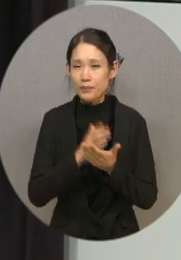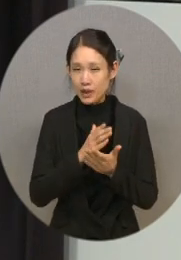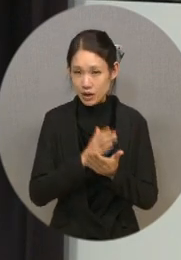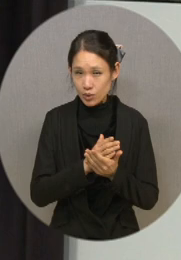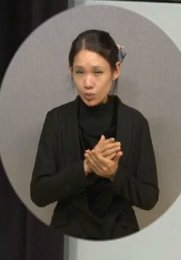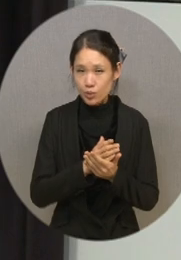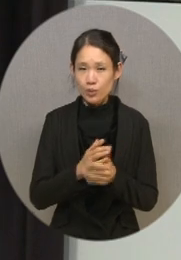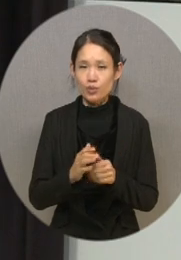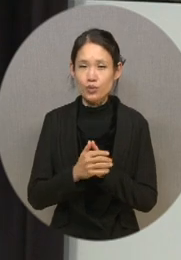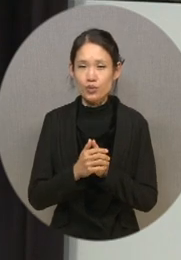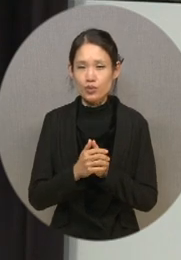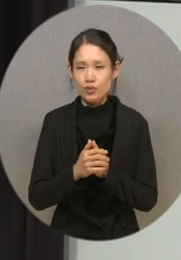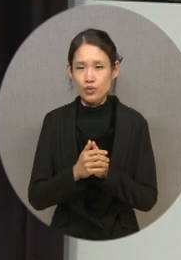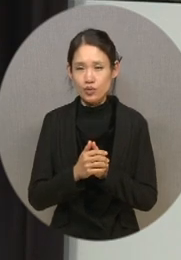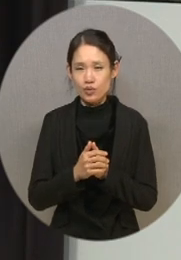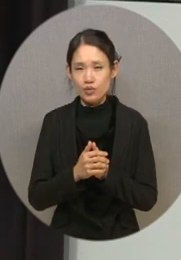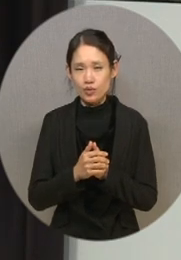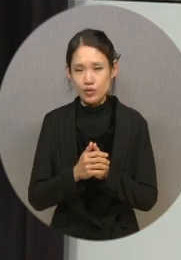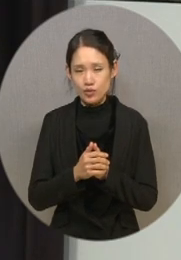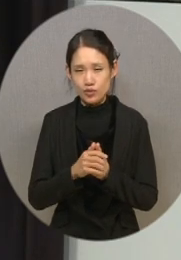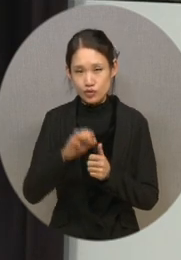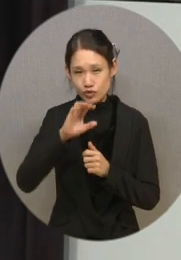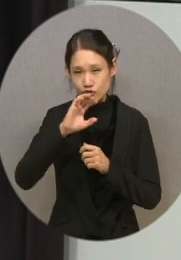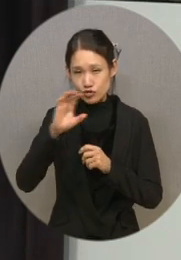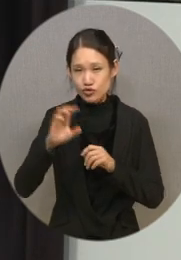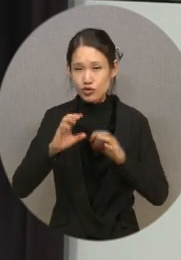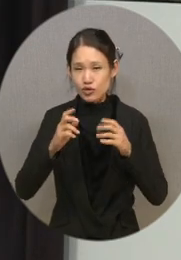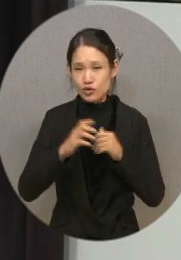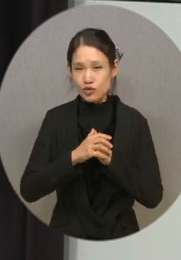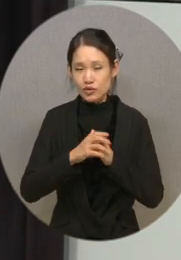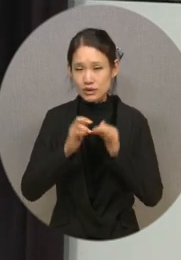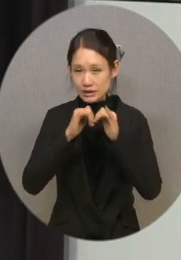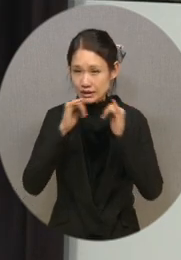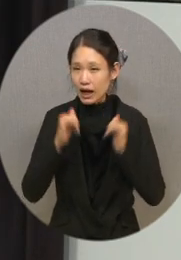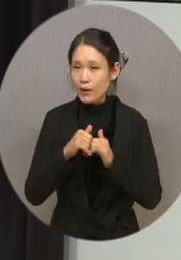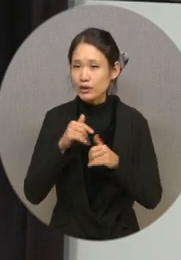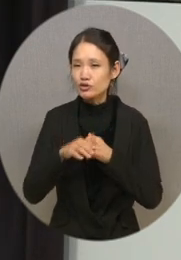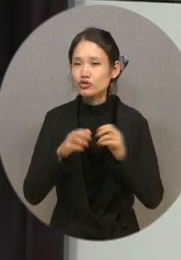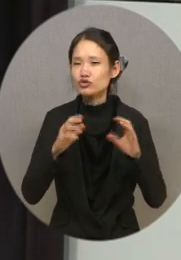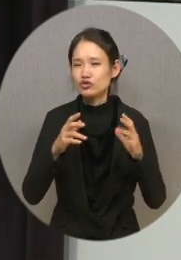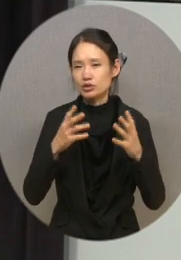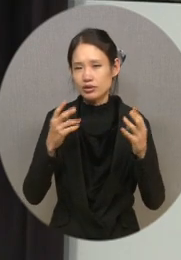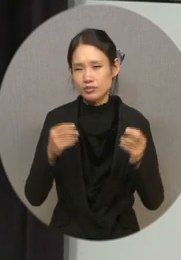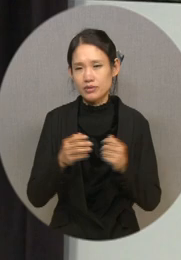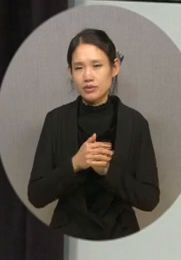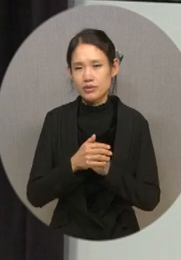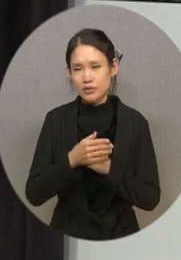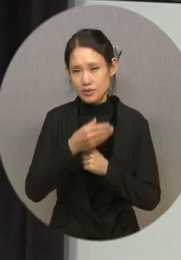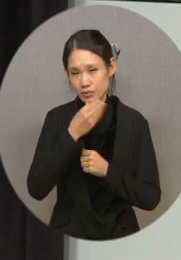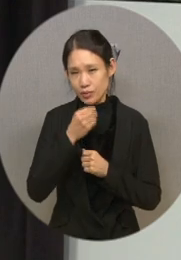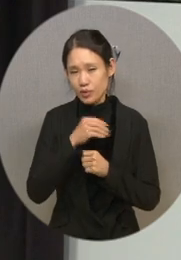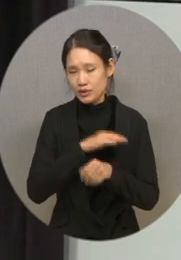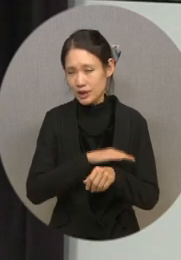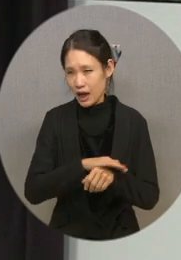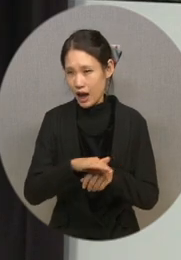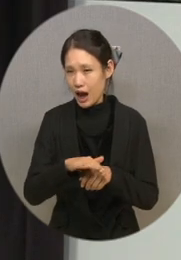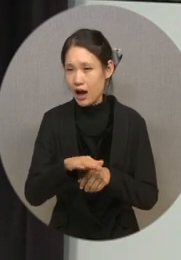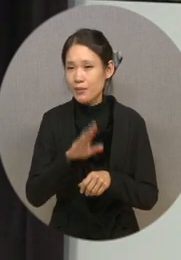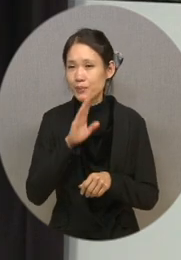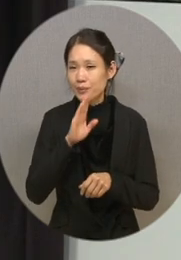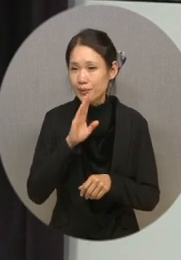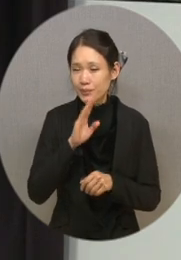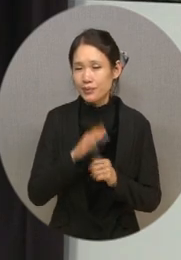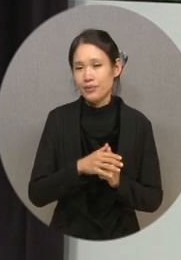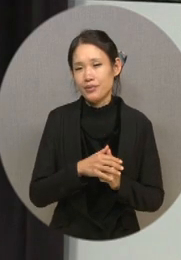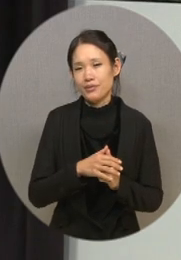경향은 되게 유럽 국가들이 사회주의 국가가 많잖아요. 예. 근데 거기 복지가 잘 돼 있단 말이에요. 예. 그건